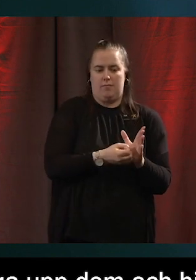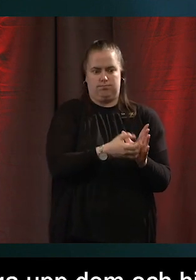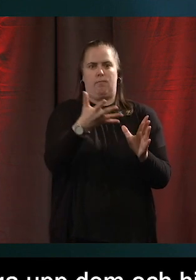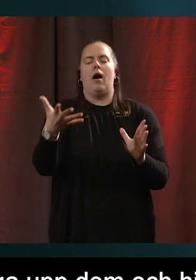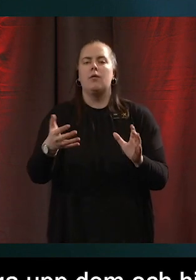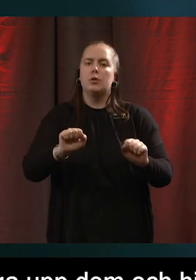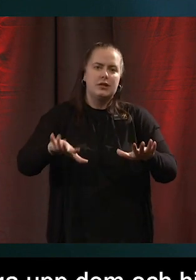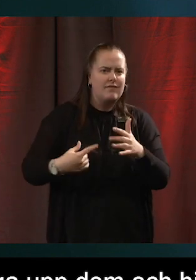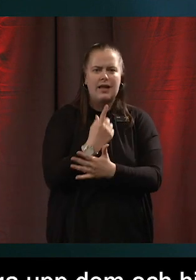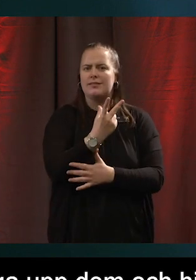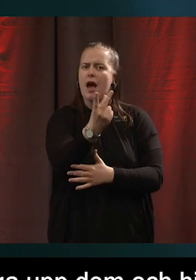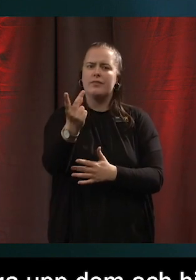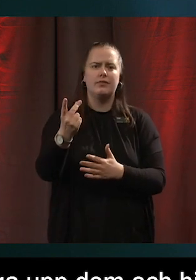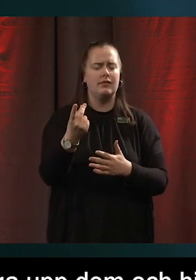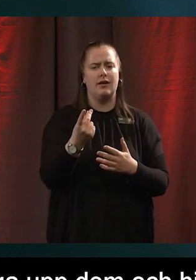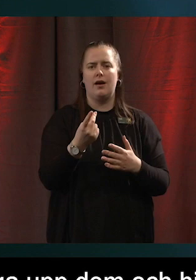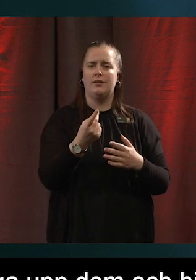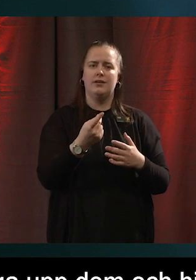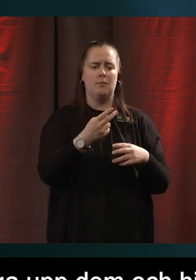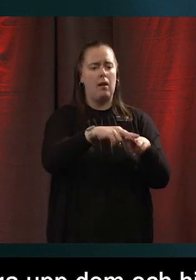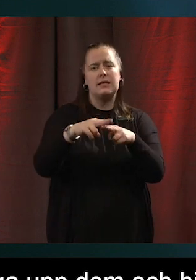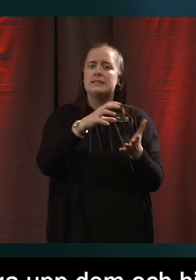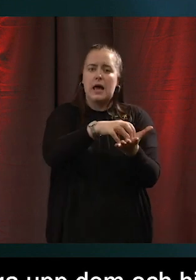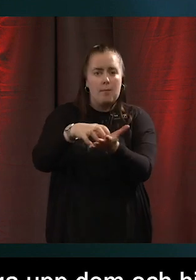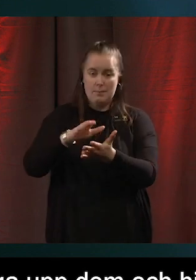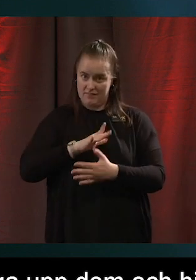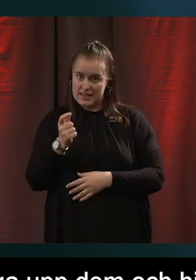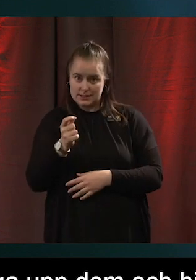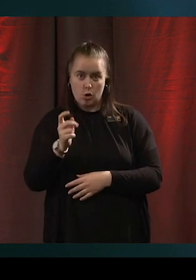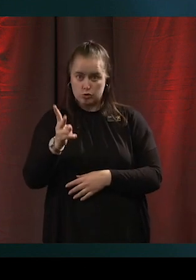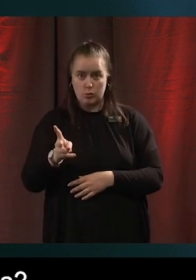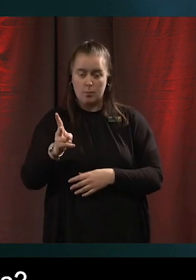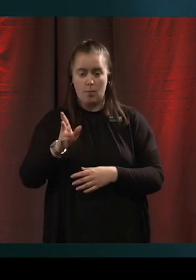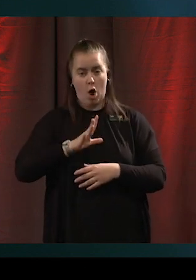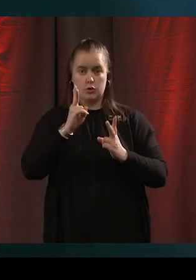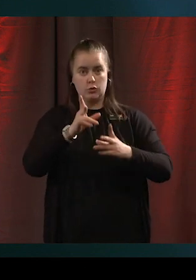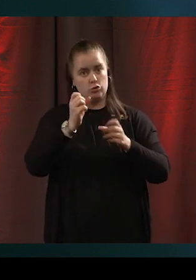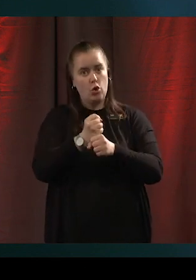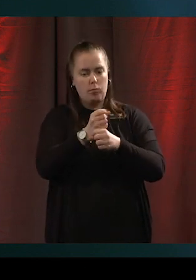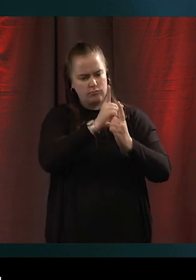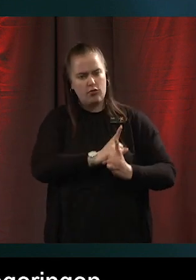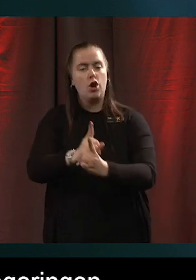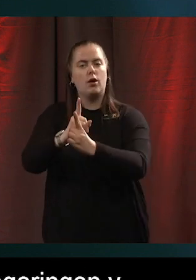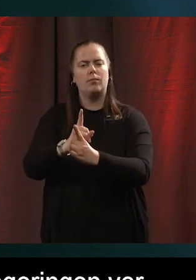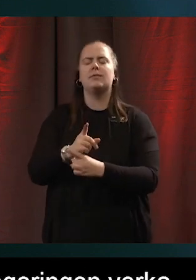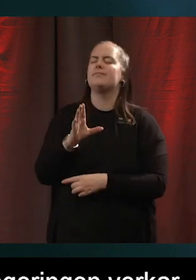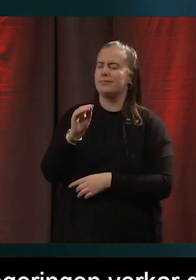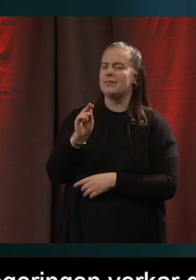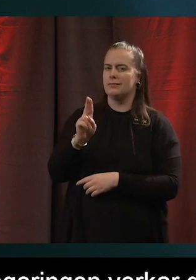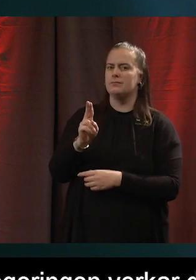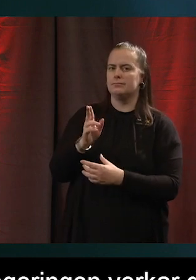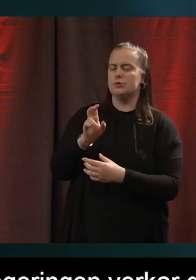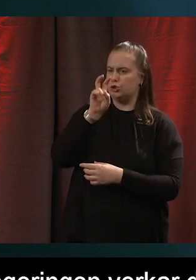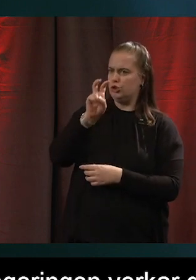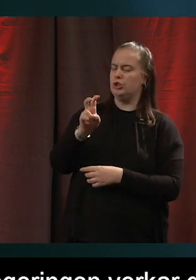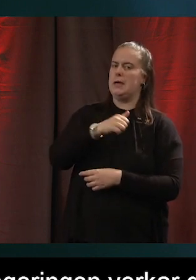om, om det är någons jobb att titta på detta? Ja, det verkar faktiskt vara det. Det verkar som att regeringen har delat ut uppdrag